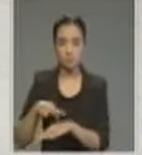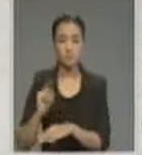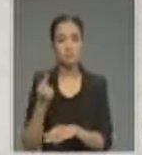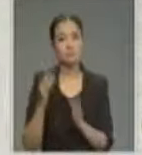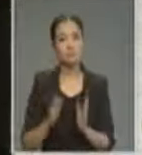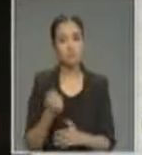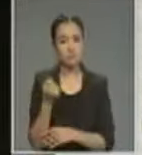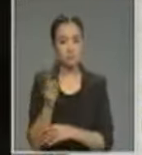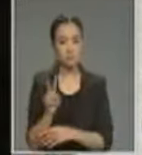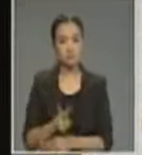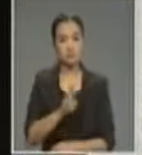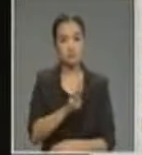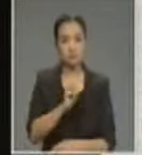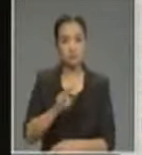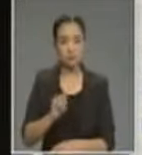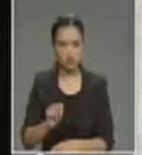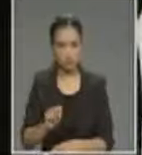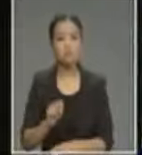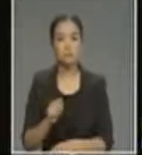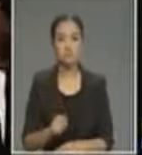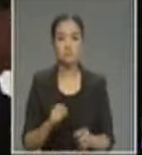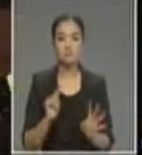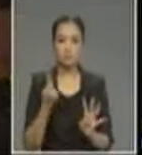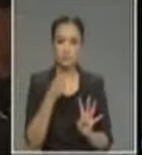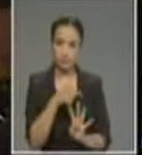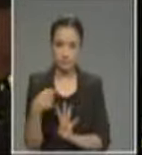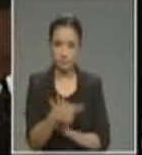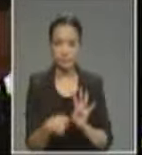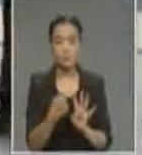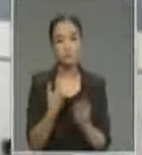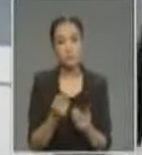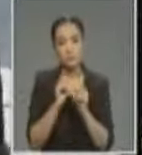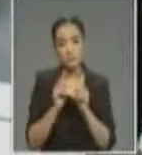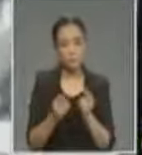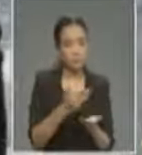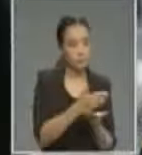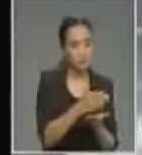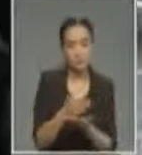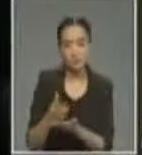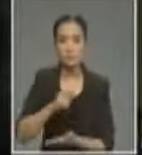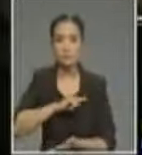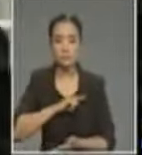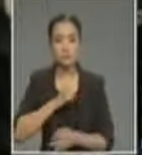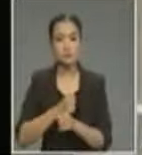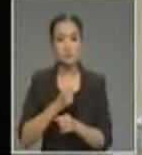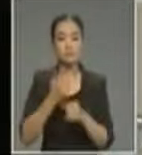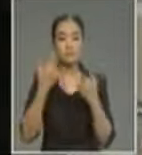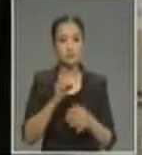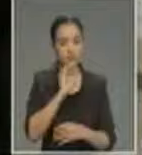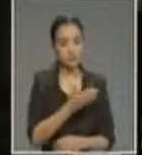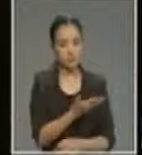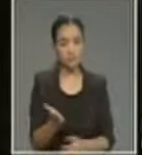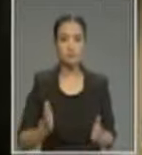นะคะแล้วก็มีรัฐมนตรีน้องใหม่4คนค่ะวันนี้จะมีการพูดคุยแบ่งงานให้รัฐมนตรีแต่ละคนได้รับผิดชอบรวมถึงกำชับการ